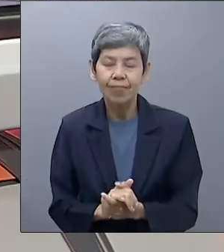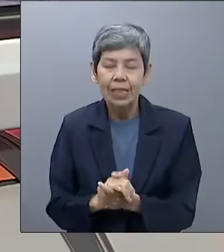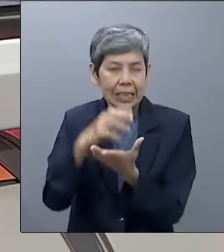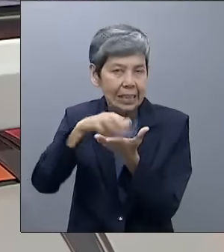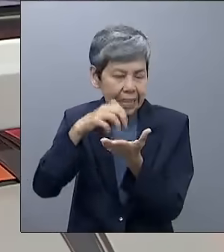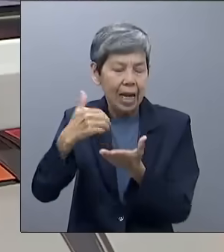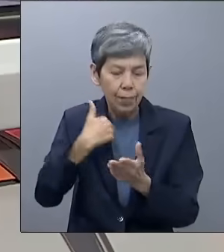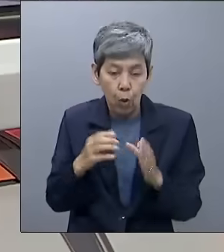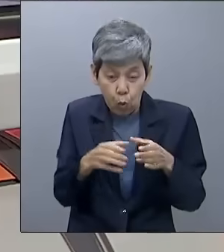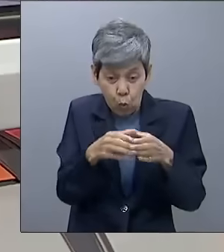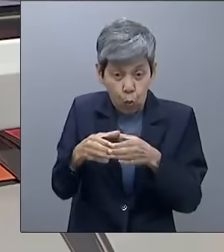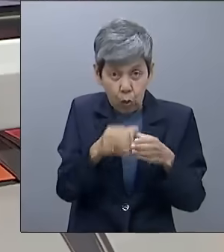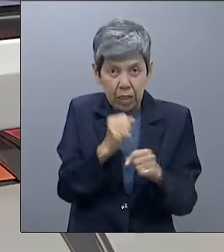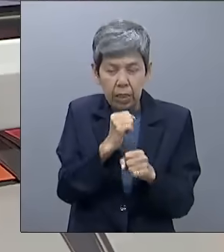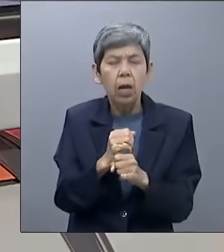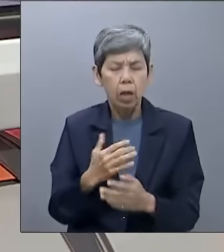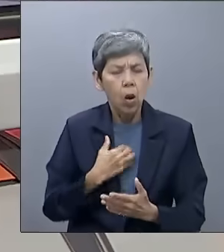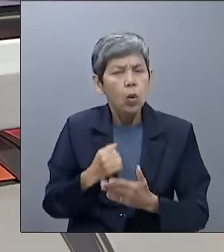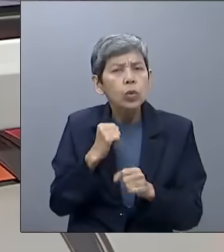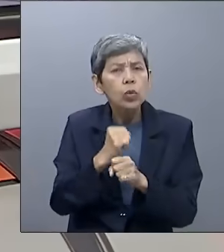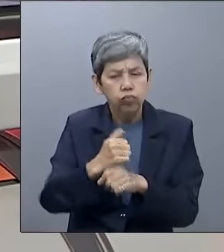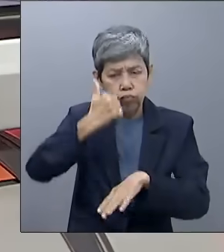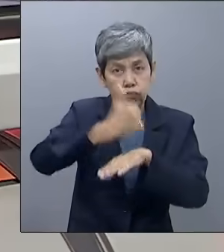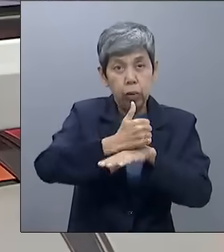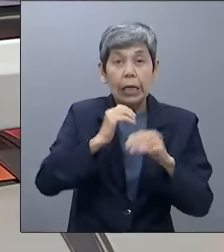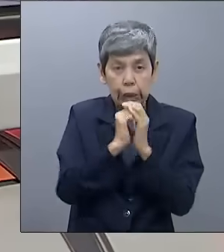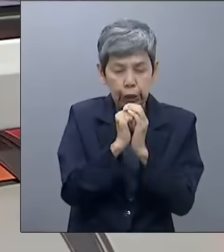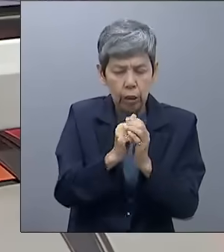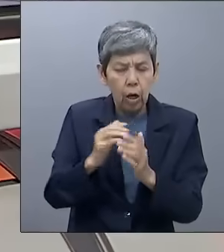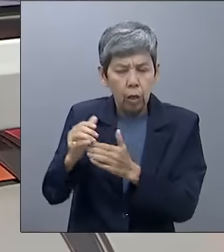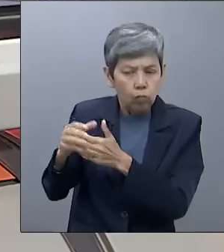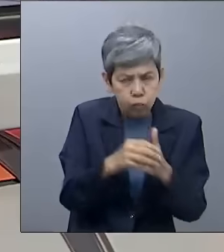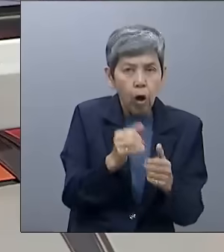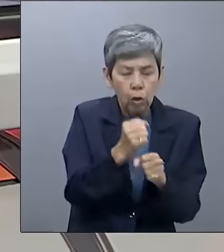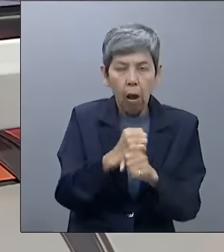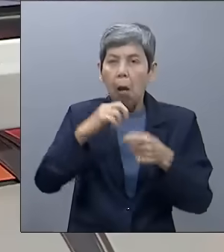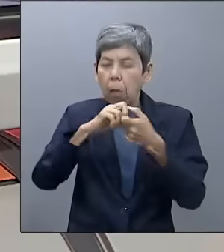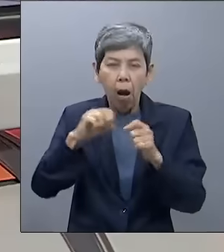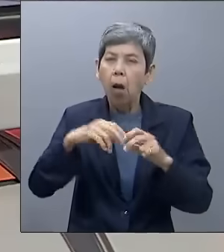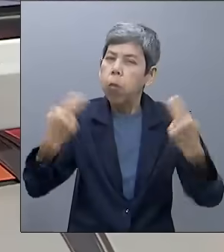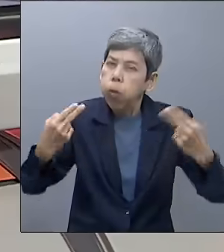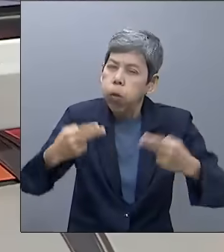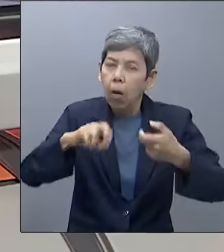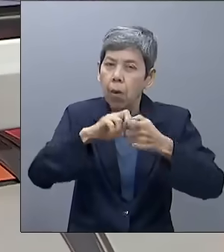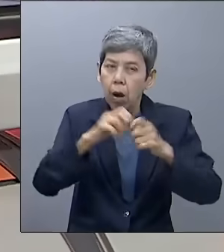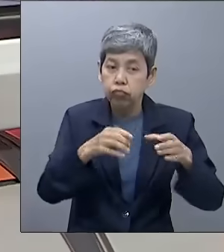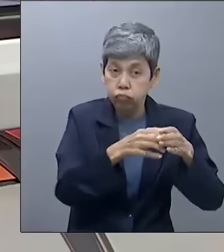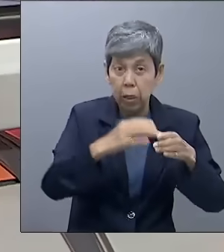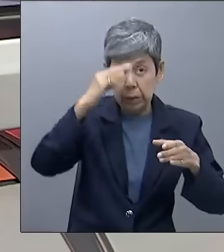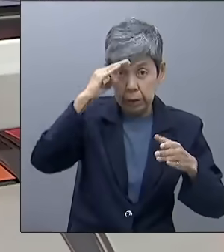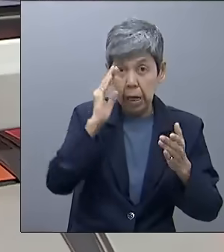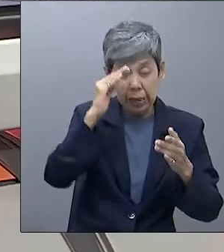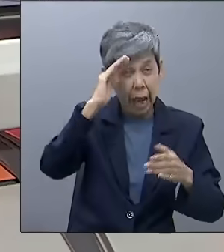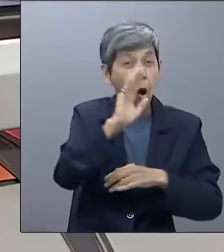สุดคือคนกลุ่มนี้เนี่ยถูกช่วยออกมาจากนายจ้างชาวจีนแล้วนะคะแต่มาเกิดการสู้รบขึ้นมาระระหว่างกองกำลังติด